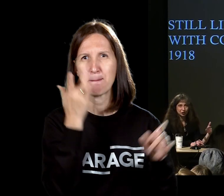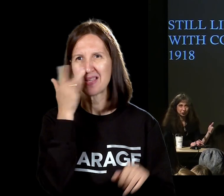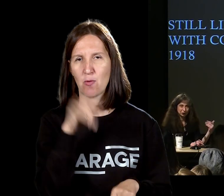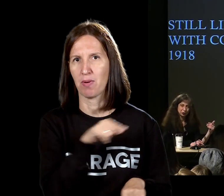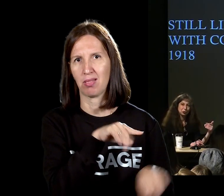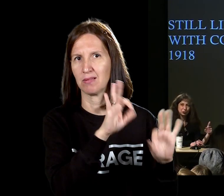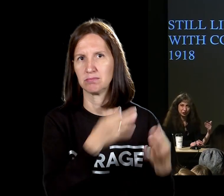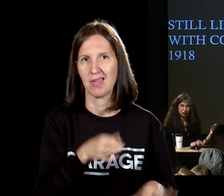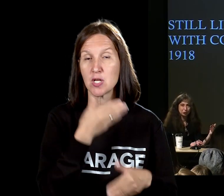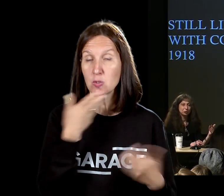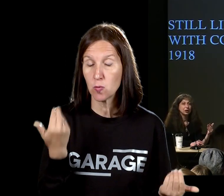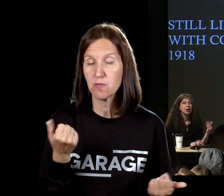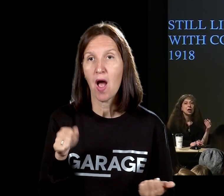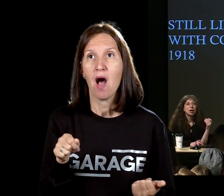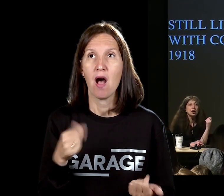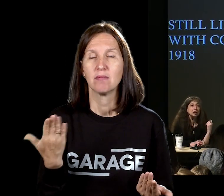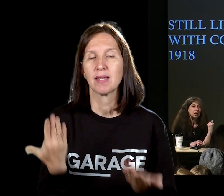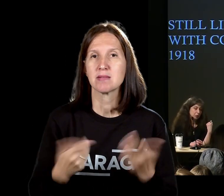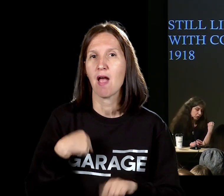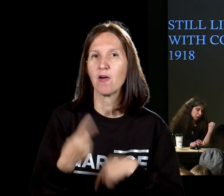внутри модернизма есть искусство и не искусство,